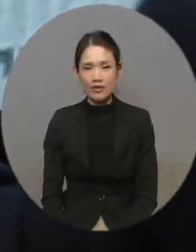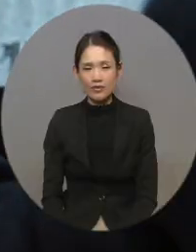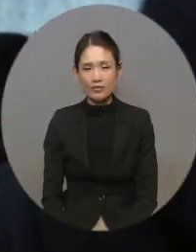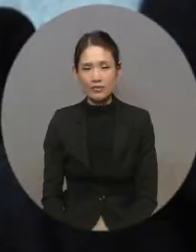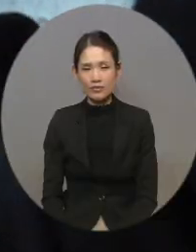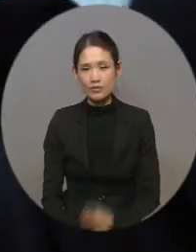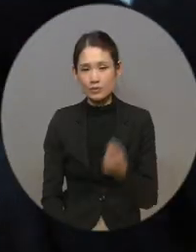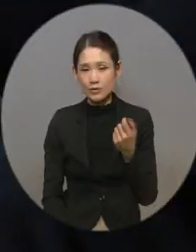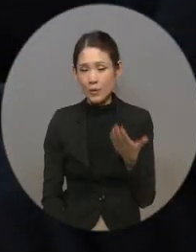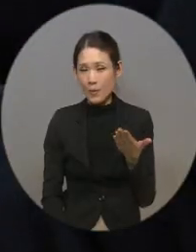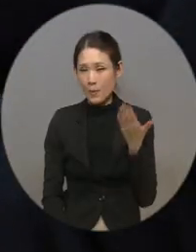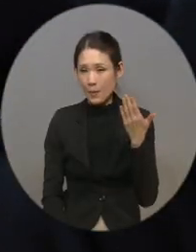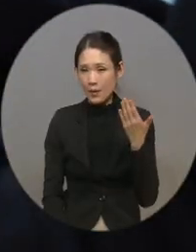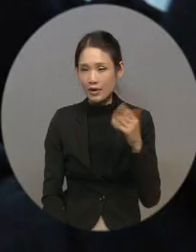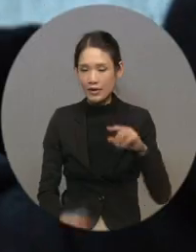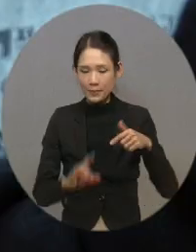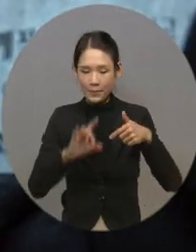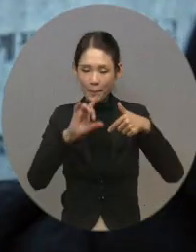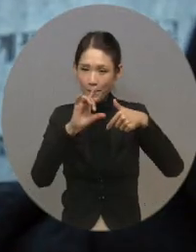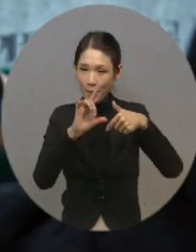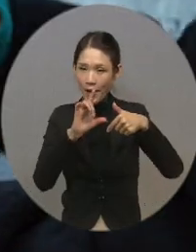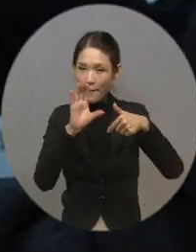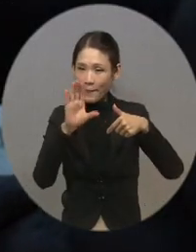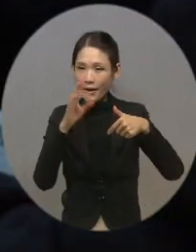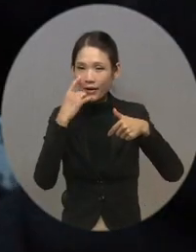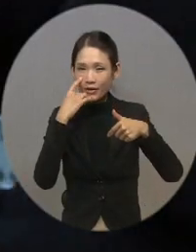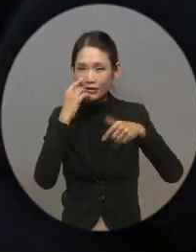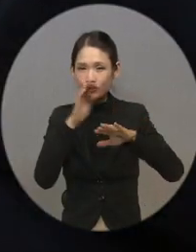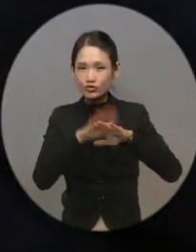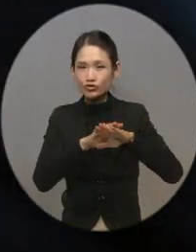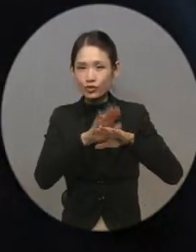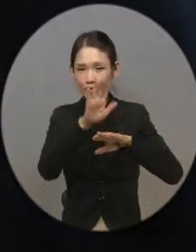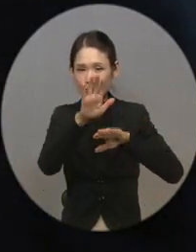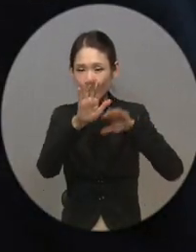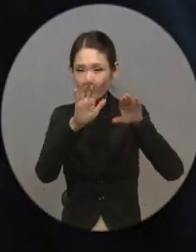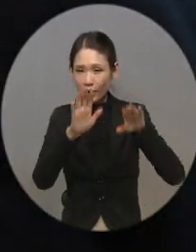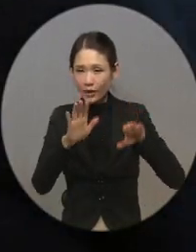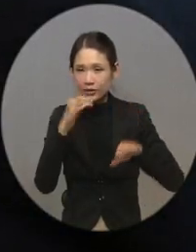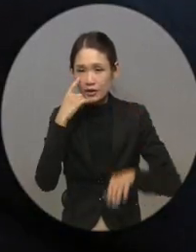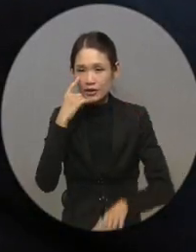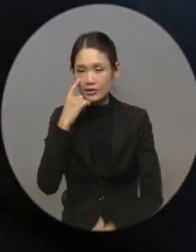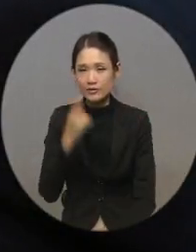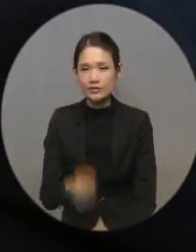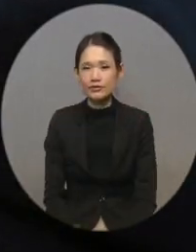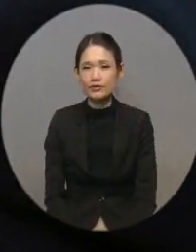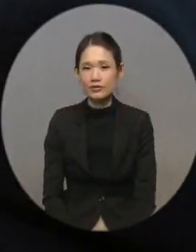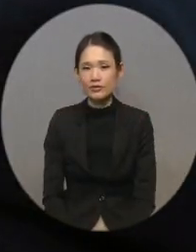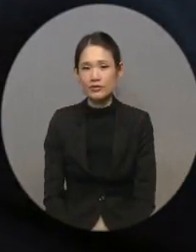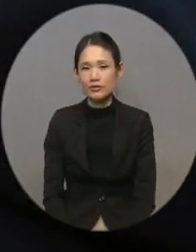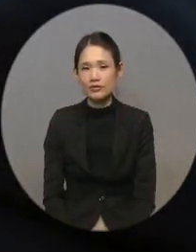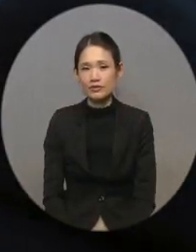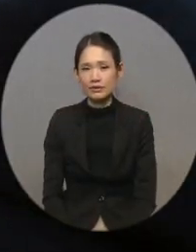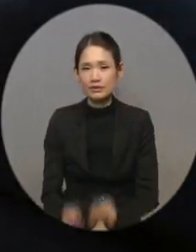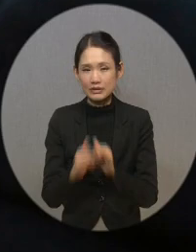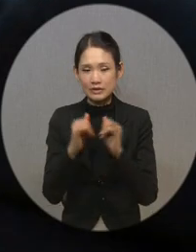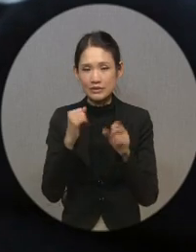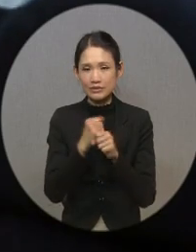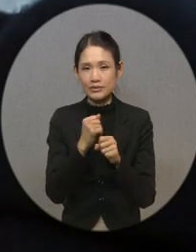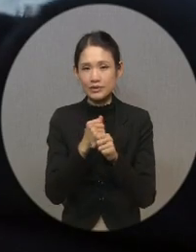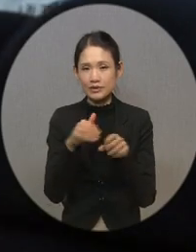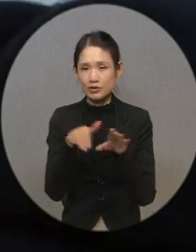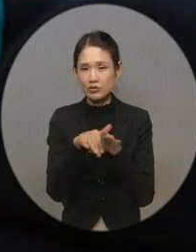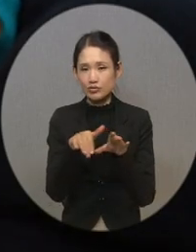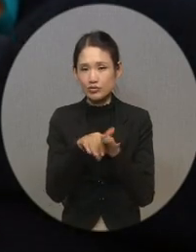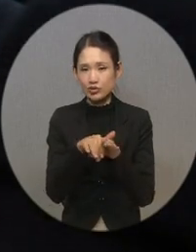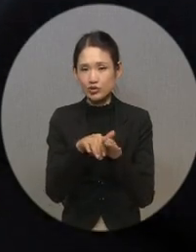아까 조금 전에 저희가 마른 모 만져봤잖아요. 네, 두 손으로 네. 한번 만져볼까요? 네. 네. 자, 인간이 만든 문화 그리고 붙어 있고